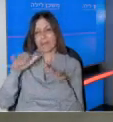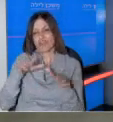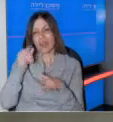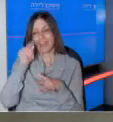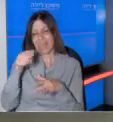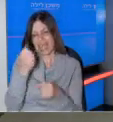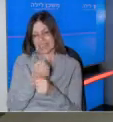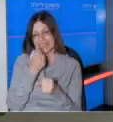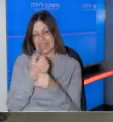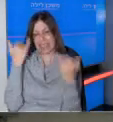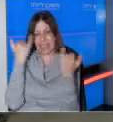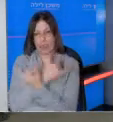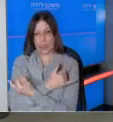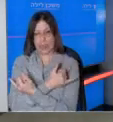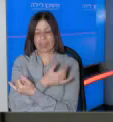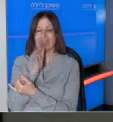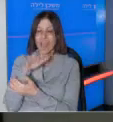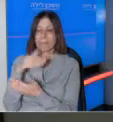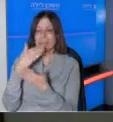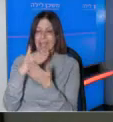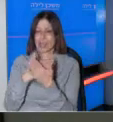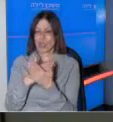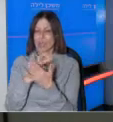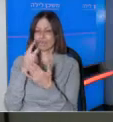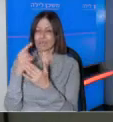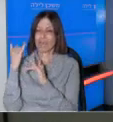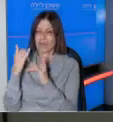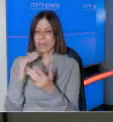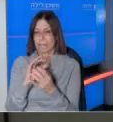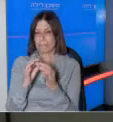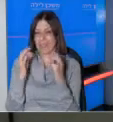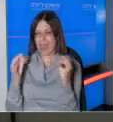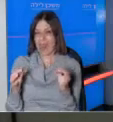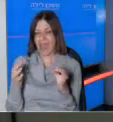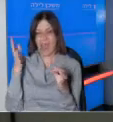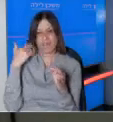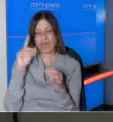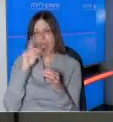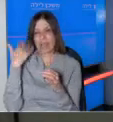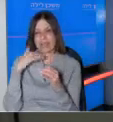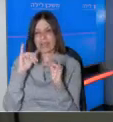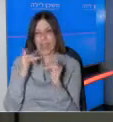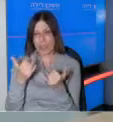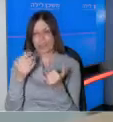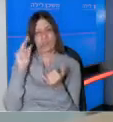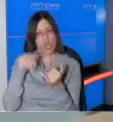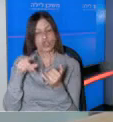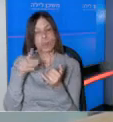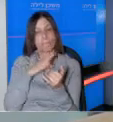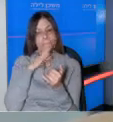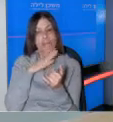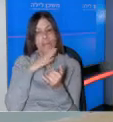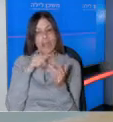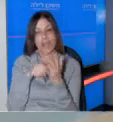איזו שעשתה את הטעות, גם עם הקריטריונים שהכנסתם בהתחלה, היו לא נכונים, יש פה איזושהי בעיה,